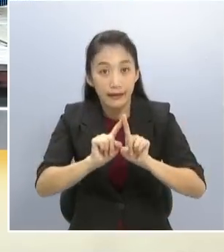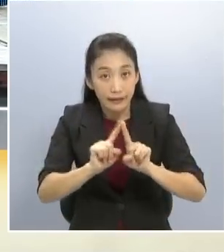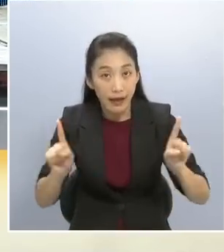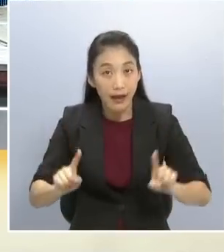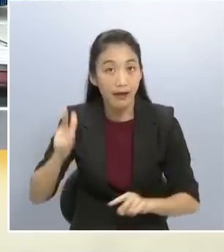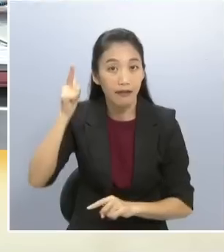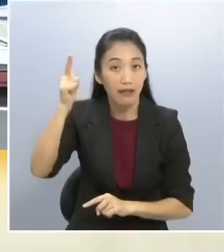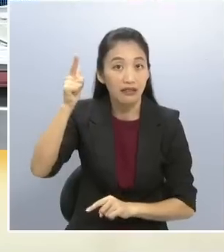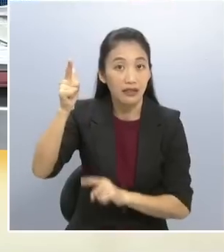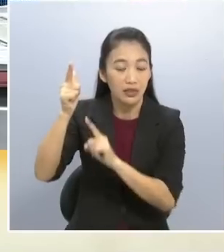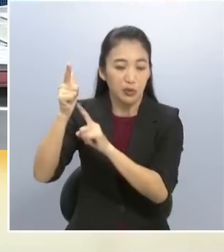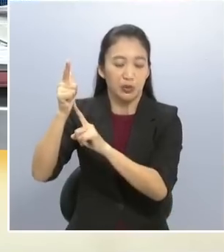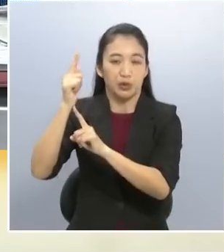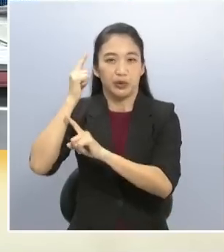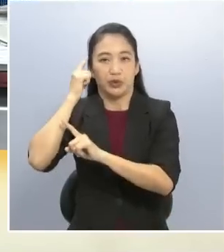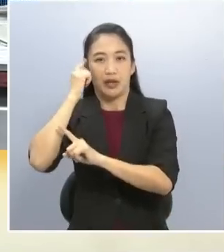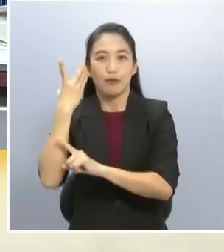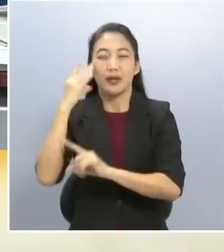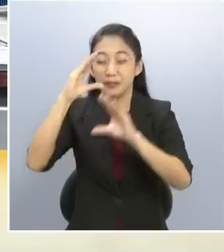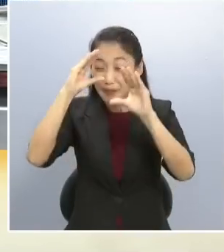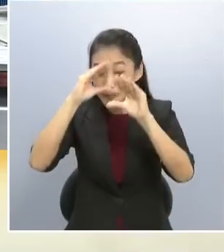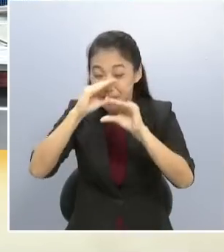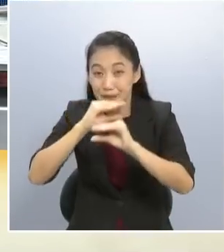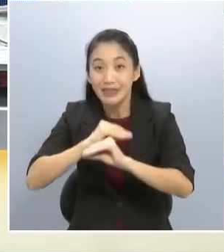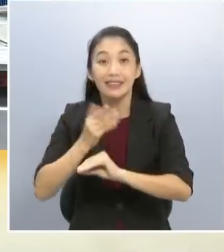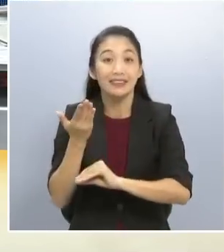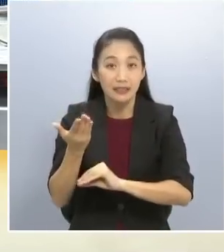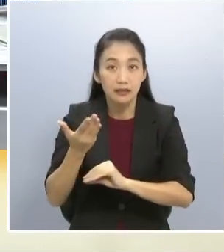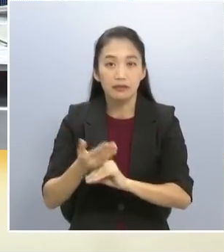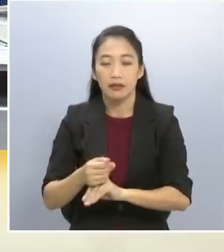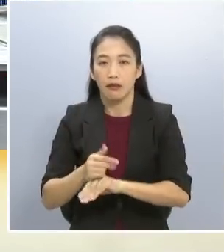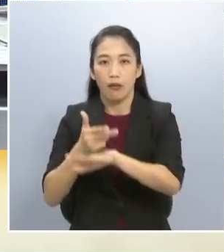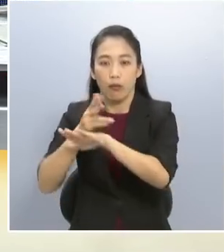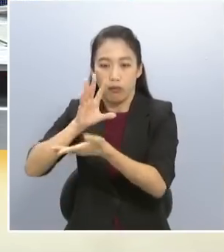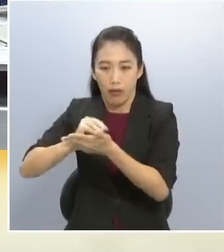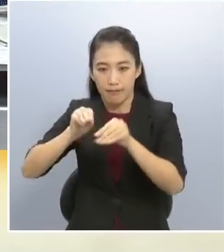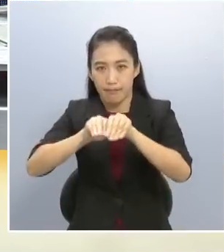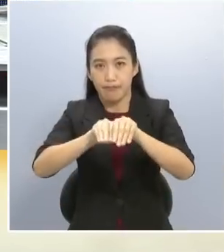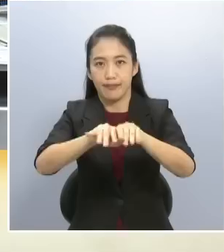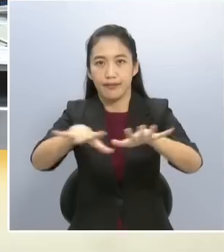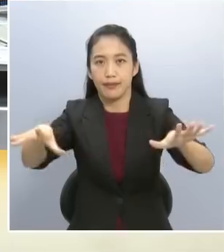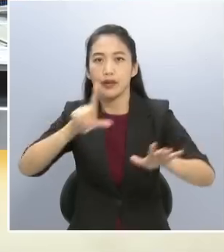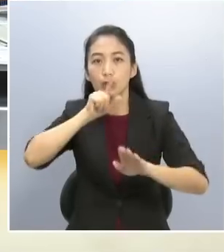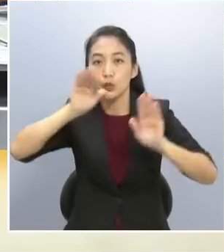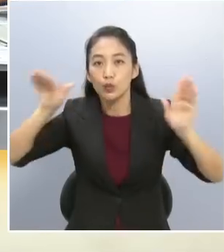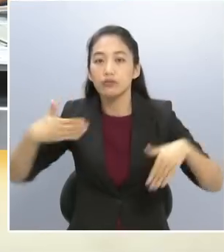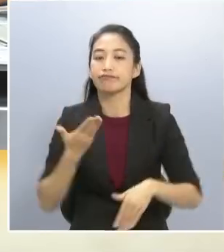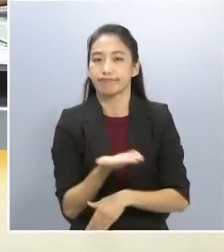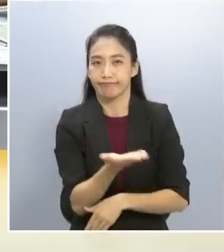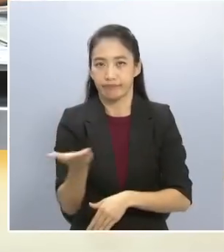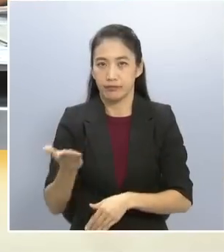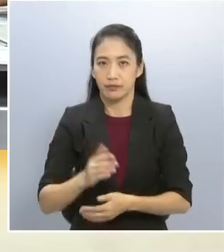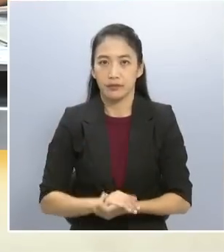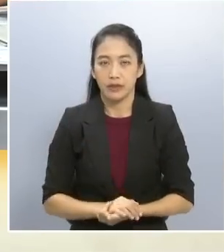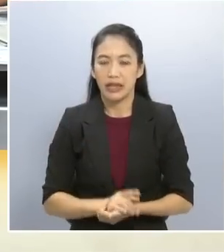ต้องทวิตข้อความเมื่อคืนที่ผ่านมาก่อนจะไปถึงที่คุณทักษิณทวิสปฏิเสธข่าวล่าข่าวลือเนี่ยมันมี